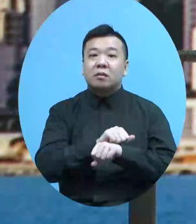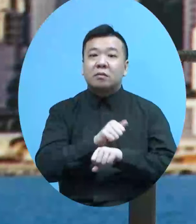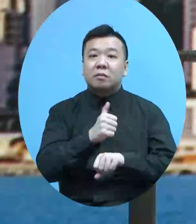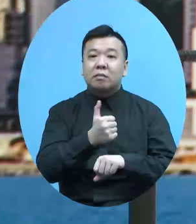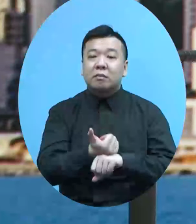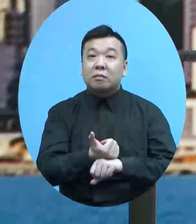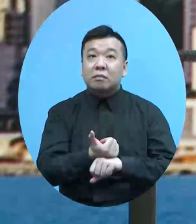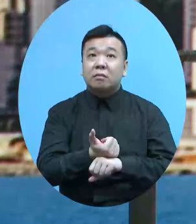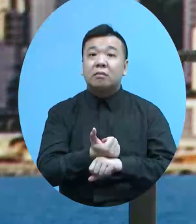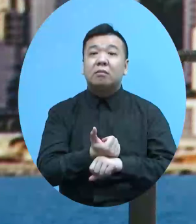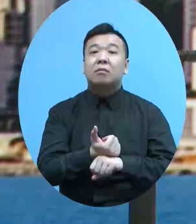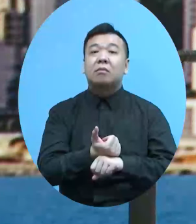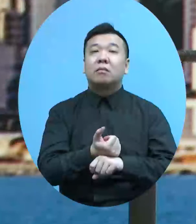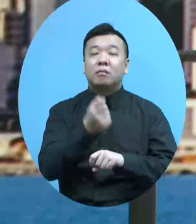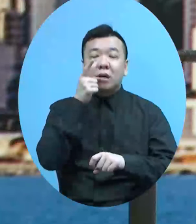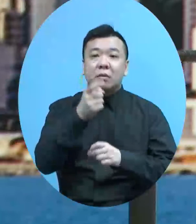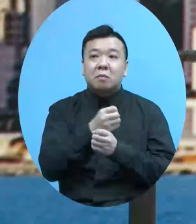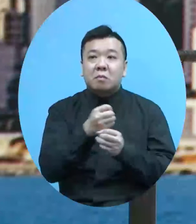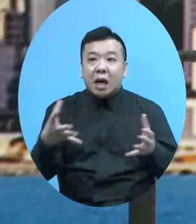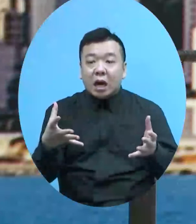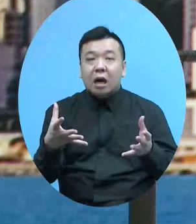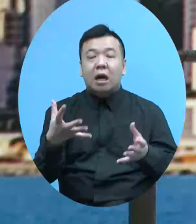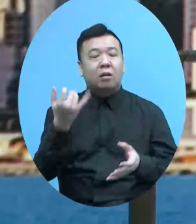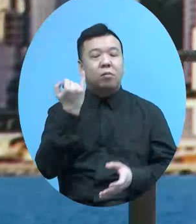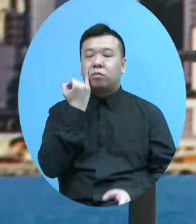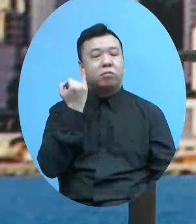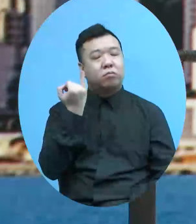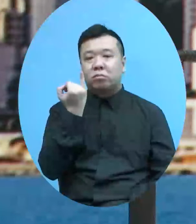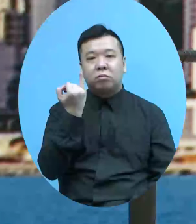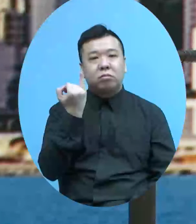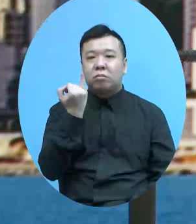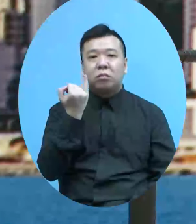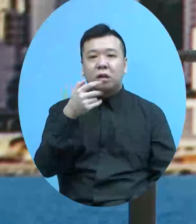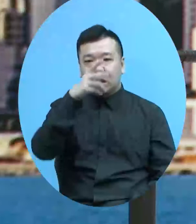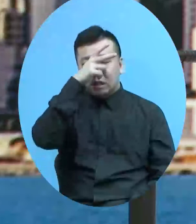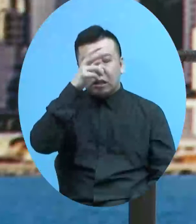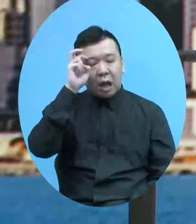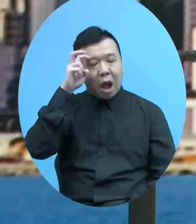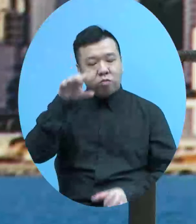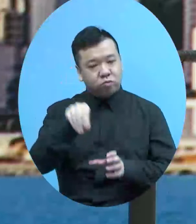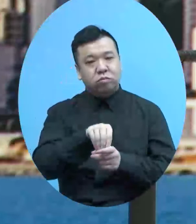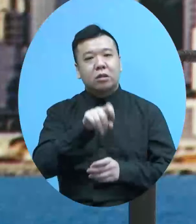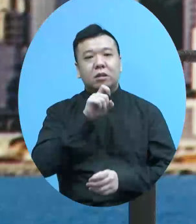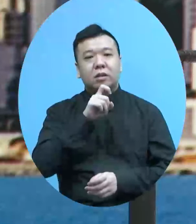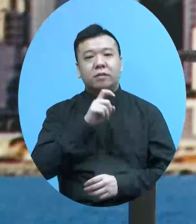突然間爆發的情況這些都可能會政府都會考慮的